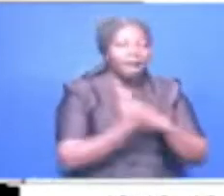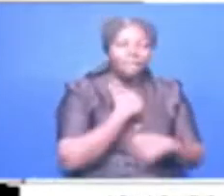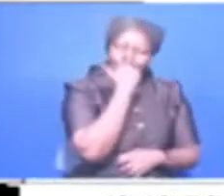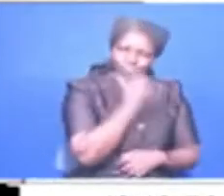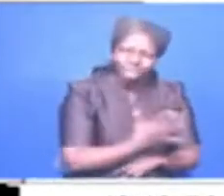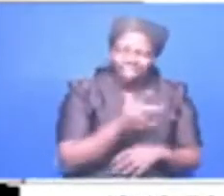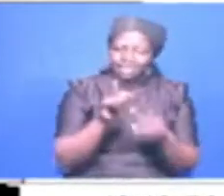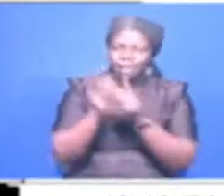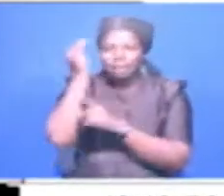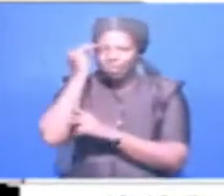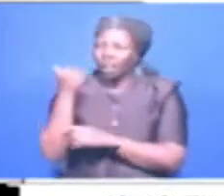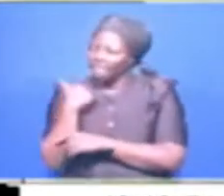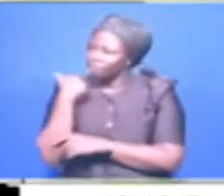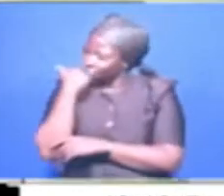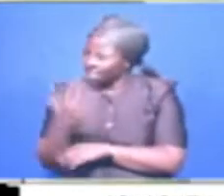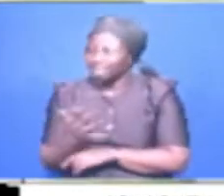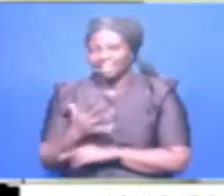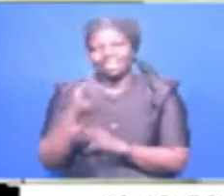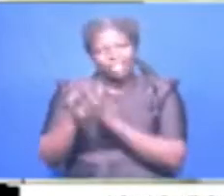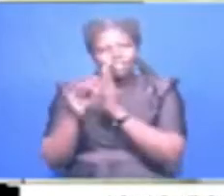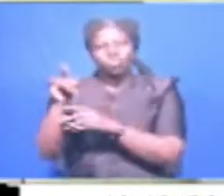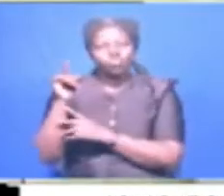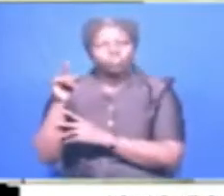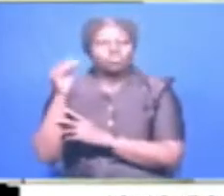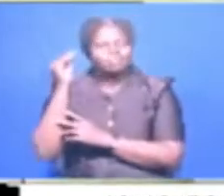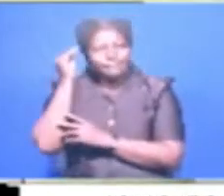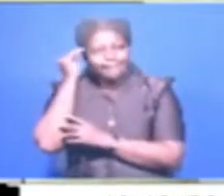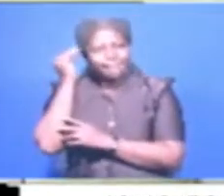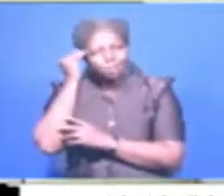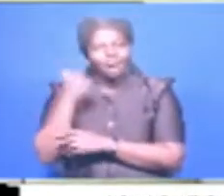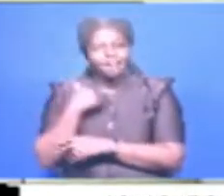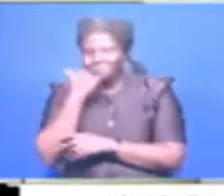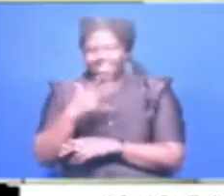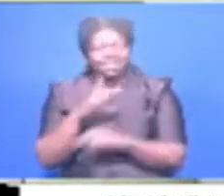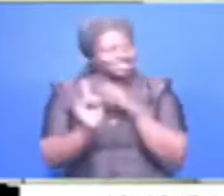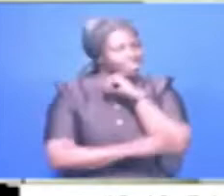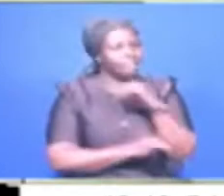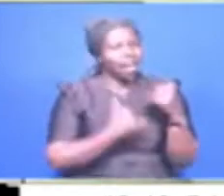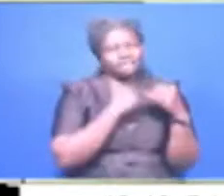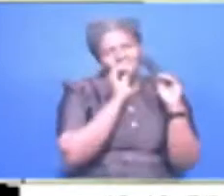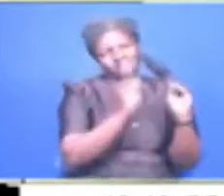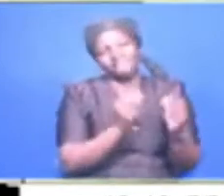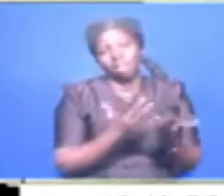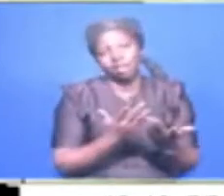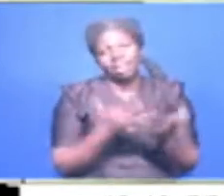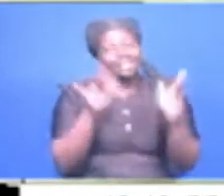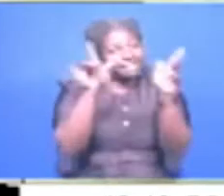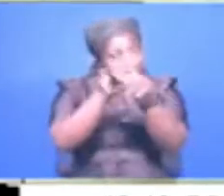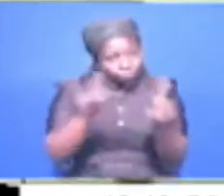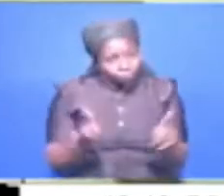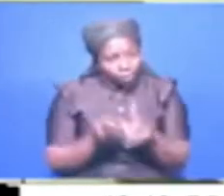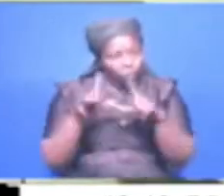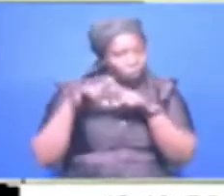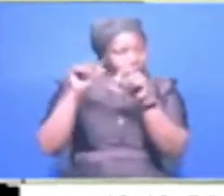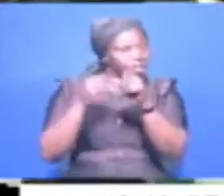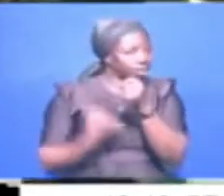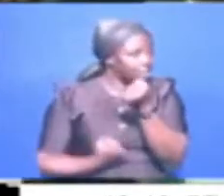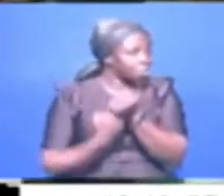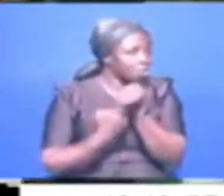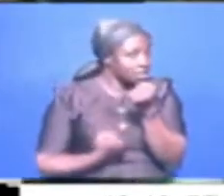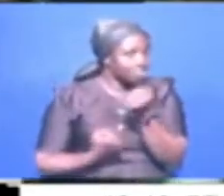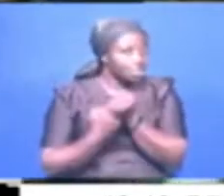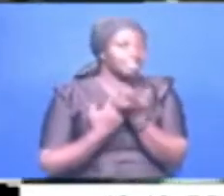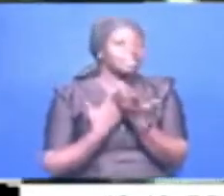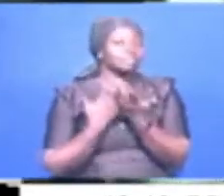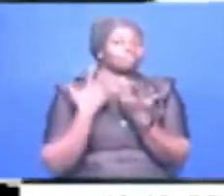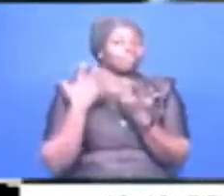huna discipline, wewe usipate elimu. Matamshi ambayo yaliungwa mkono na mkurugenzi wa elimu katika kaunti hiyo ndogo Ali Buthul,